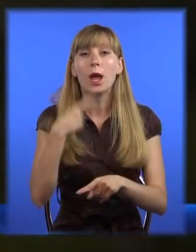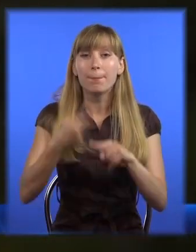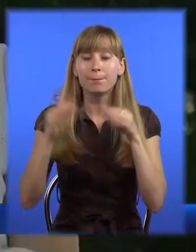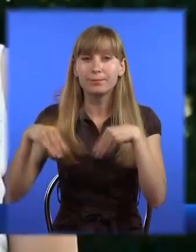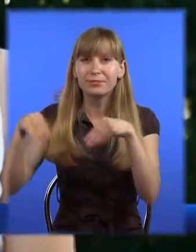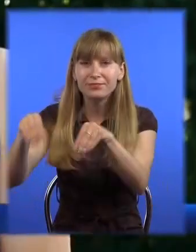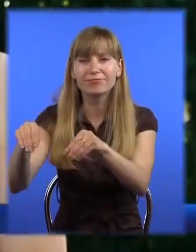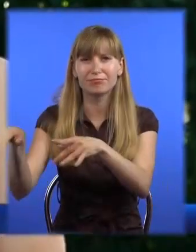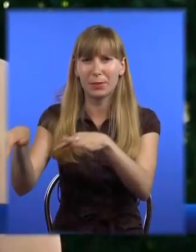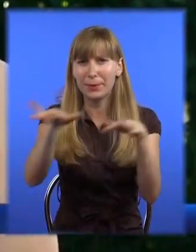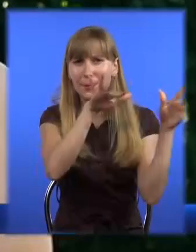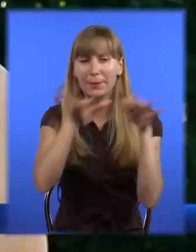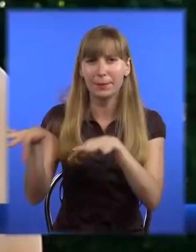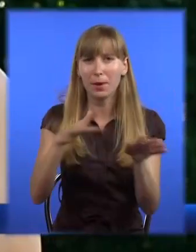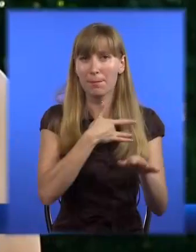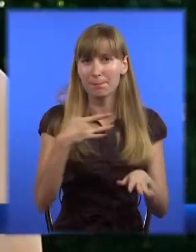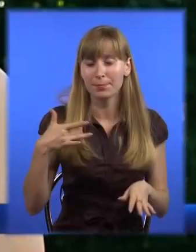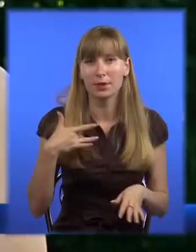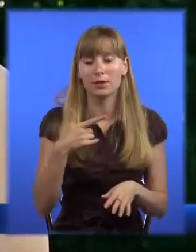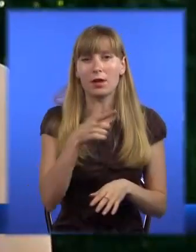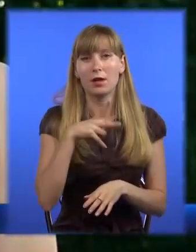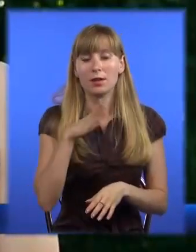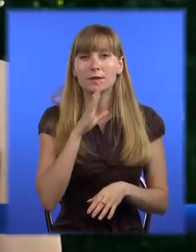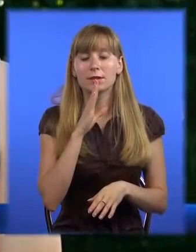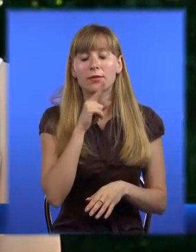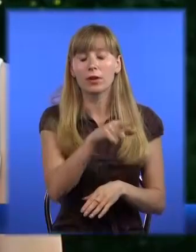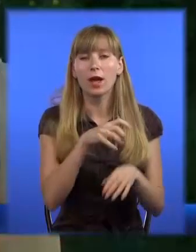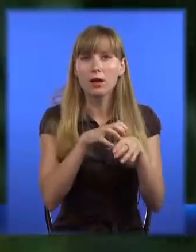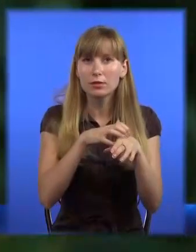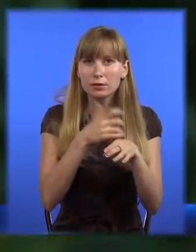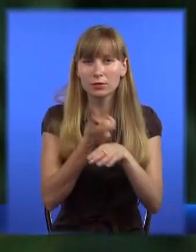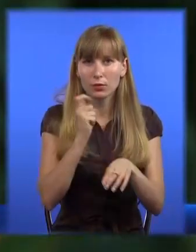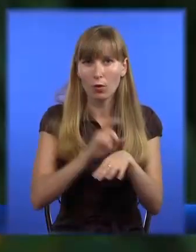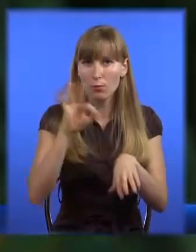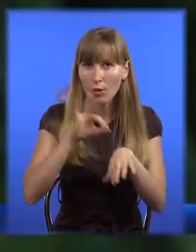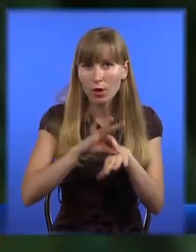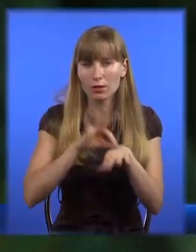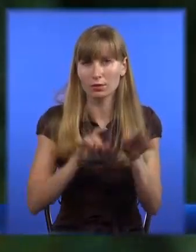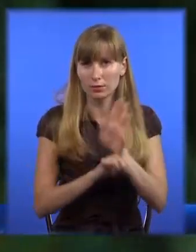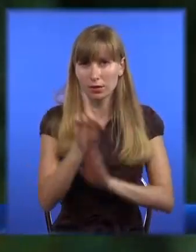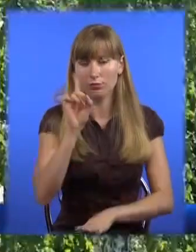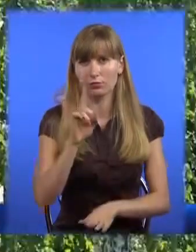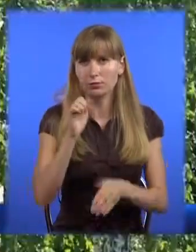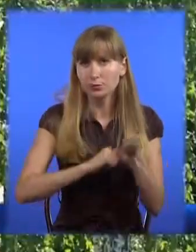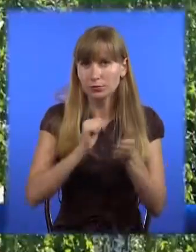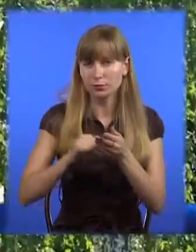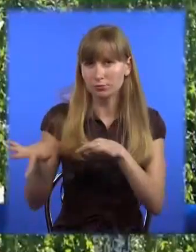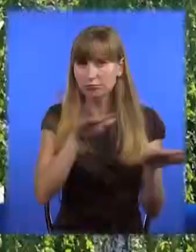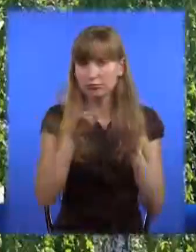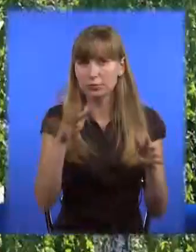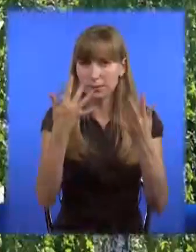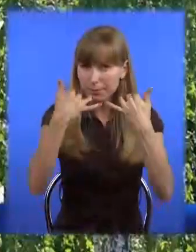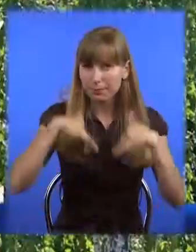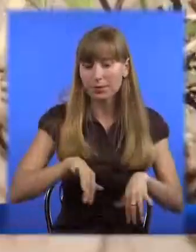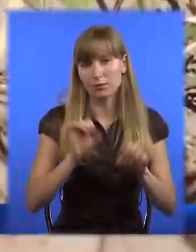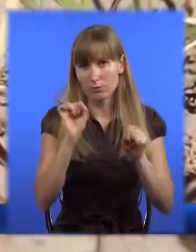кіптєва та пил. Донька Світлани тільки нещодавно вилікувалась від тяжкої форми алергії. Та рецидив недуги знову повернувся. Місцеві не